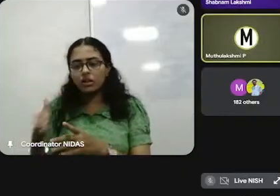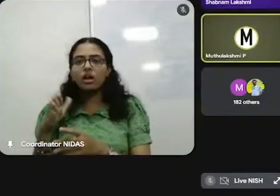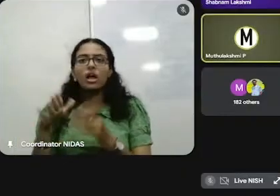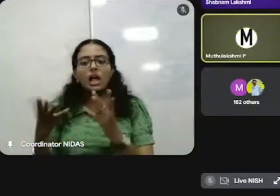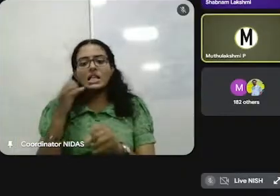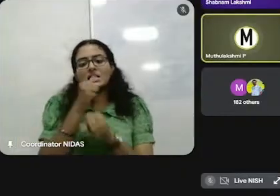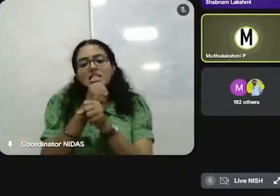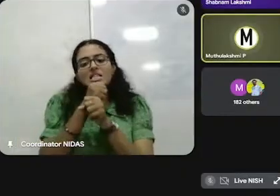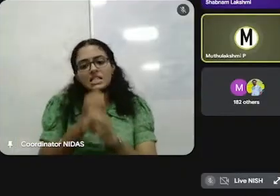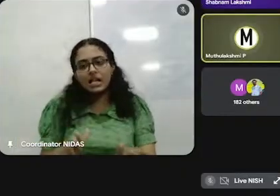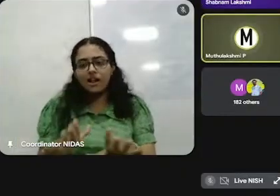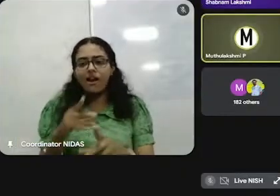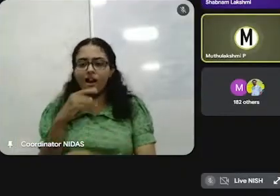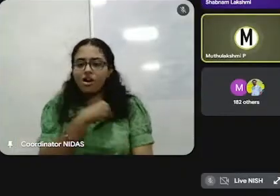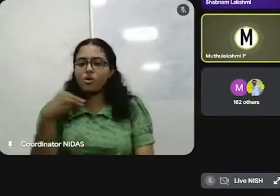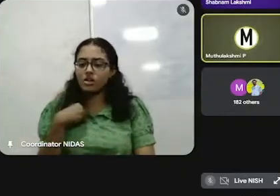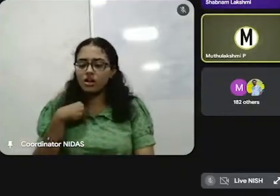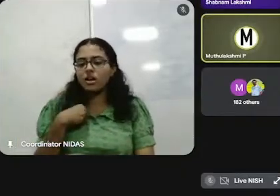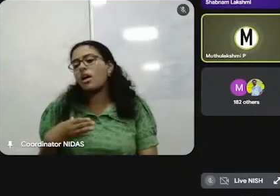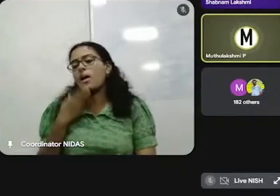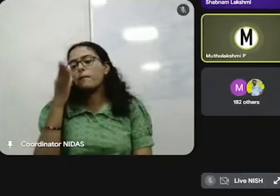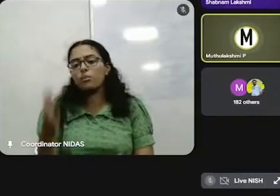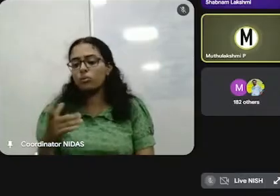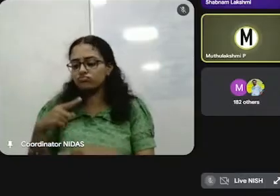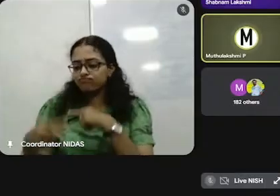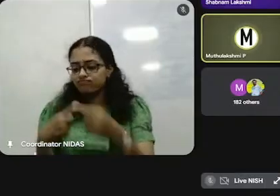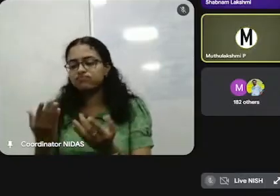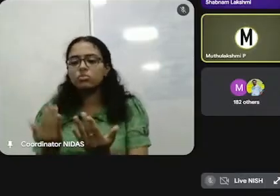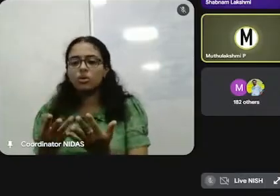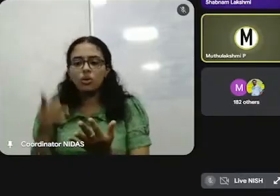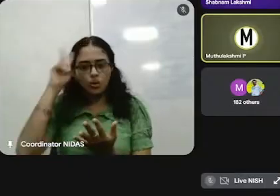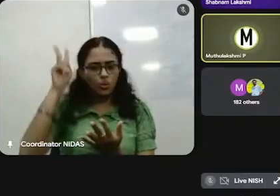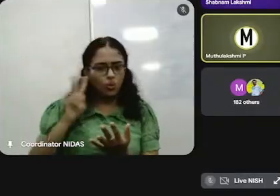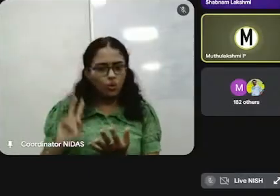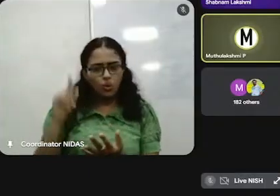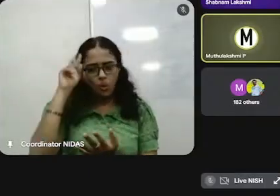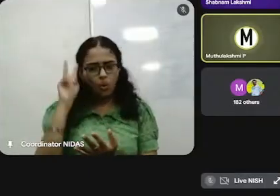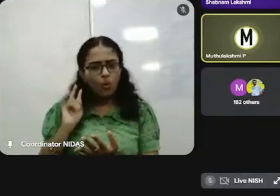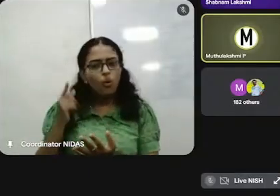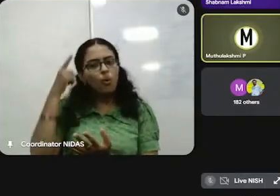ചെക്കപ്പിന് ചെയ്യാം. ജനറൽ മെഡിസിൻ ഡോക്ടർ ഉണ്ടല്ലോ, അല്ലെങ്കിൽ ന്യൂറോളജിസ്റ്റ് കിട്ടിയോ, അവിടെ പോയി ഈ